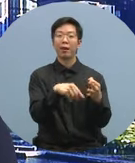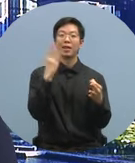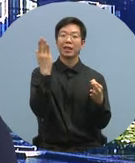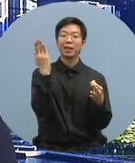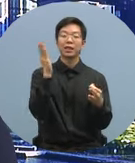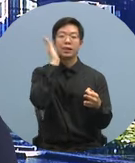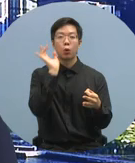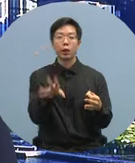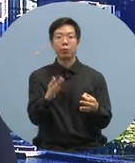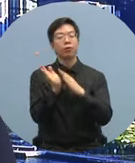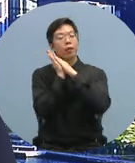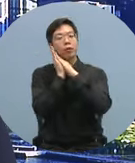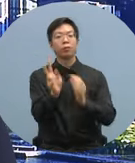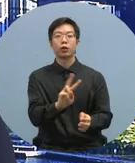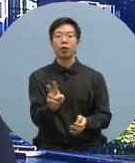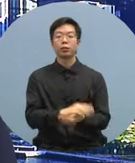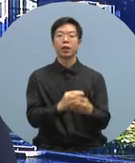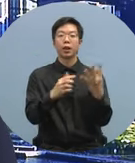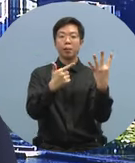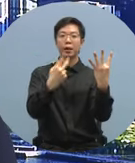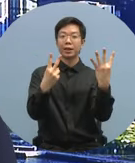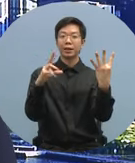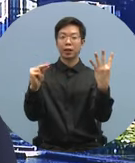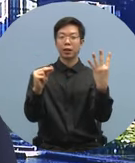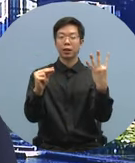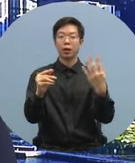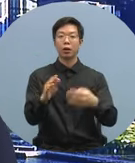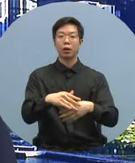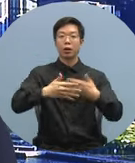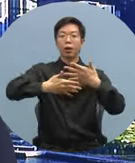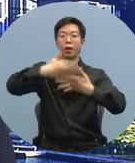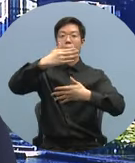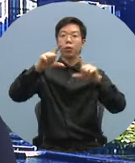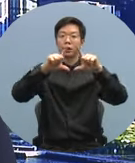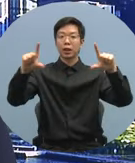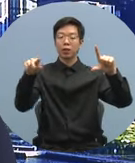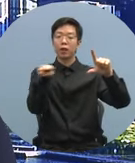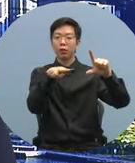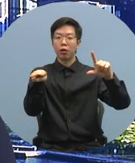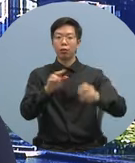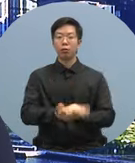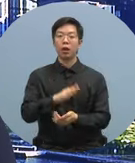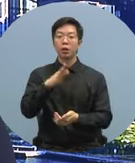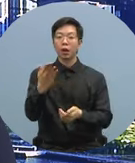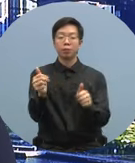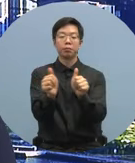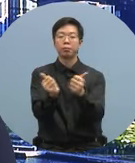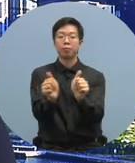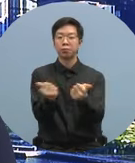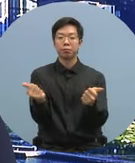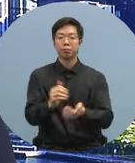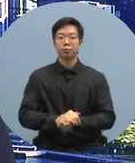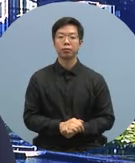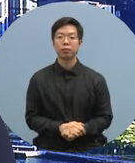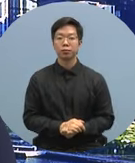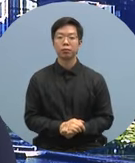同427咧就係、是、同層嘅，不過就係、是、唔同，即係大家就唔相識嘅，因為我哋即係問翻啲屋